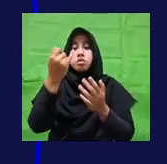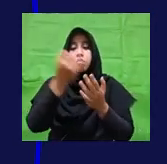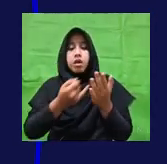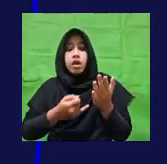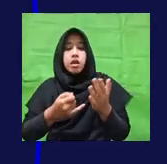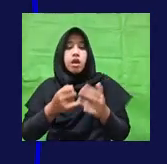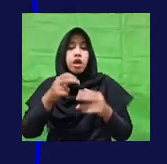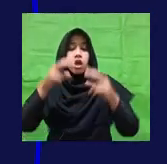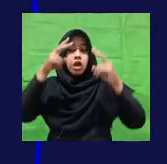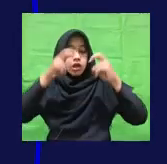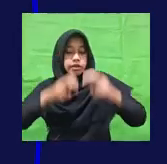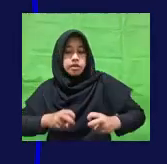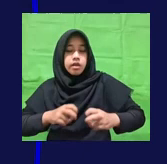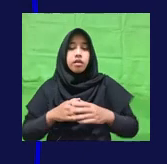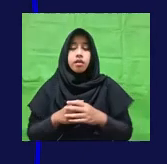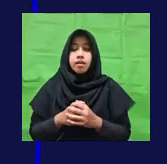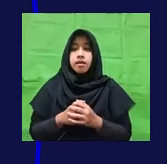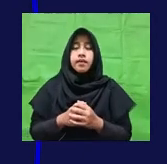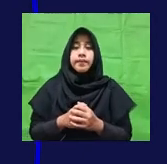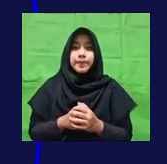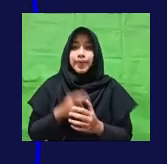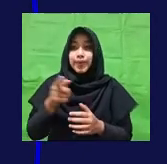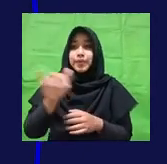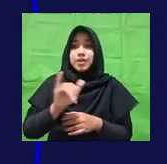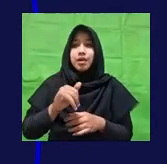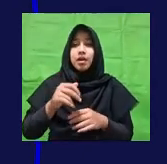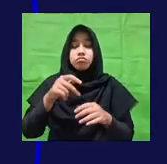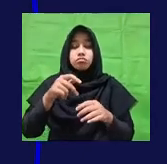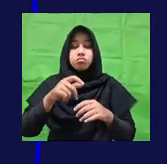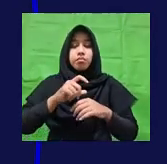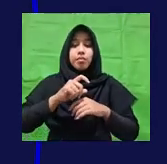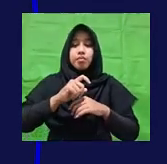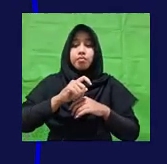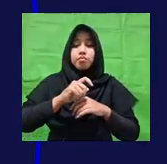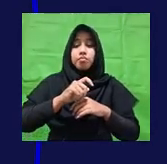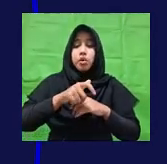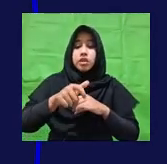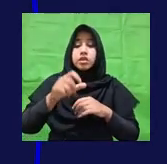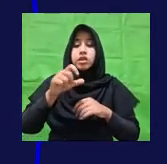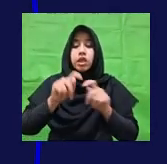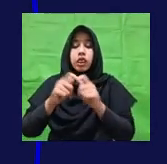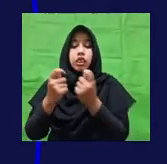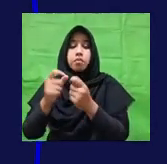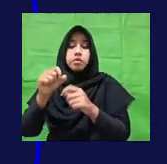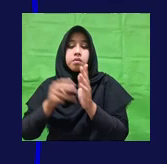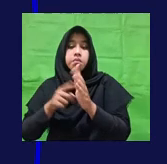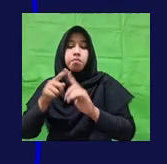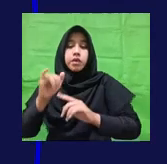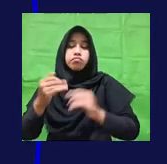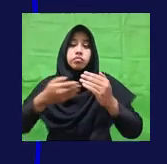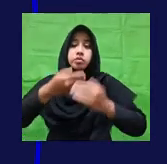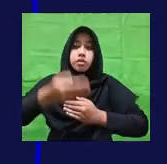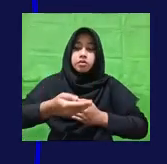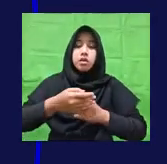itu juga berbarengan dengan proses yang dilakukan oleh tim Cemeti untuk kemudian selanjutnya menghasilkan